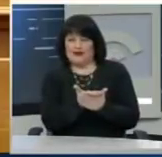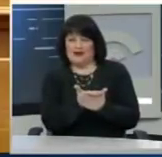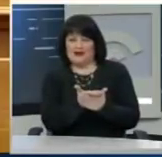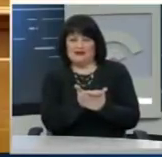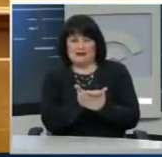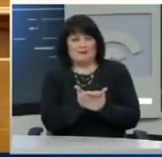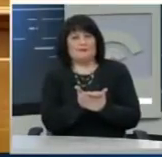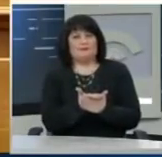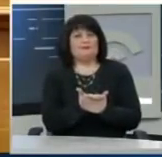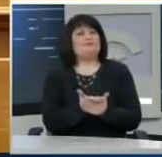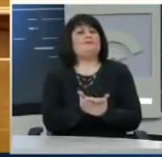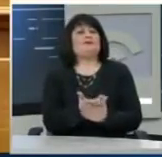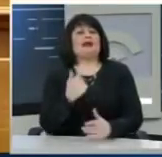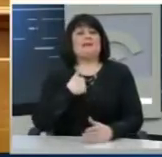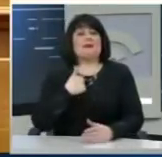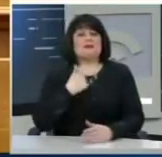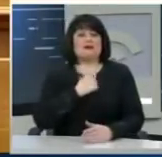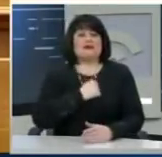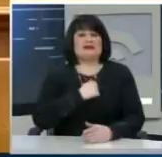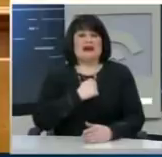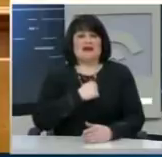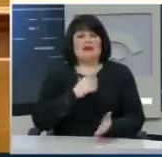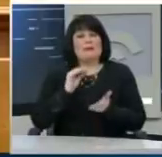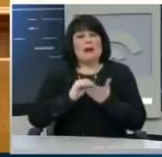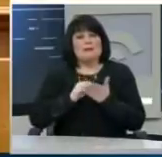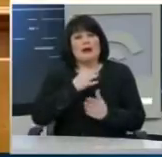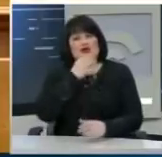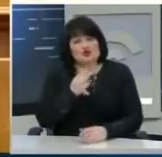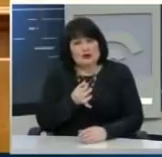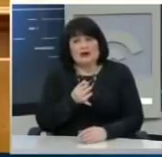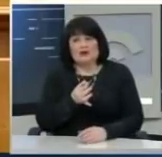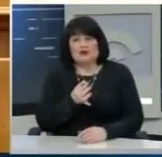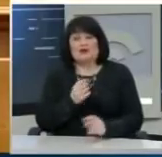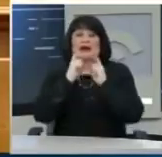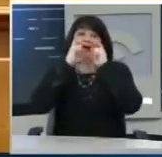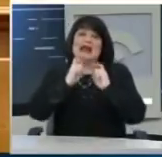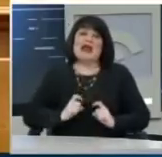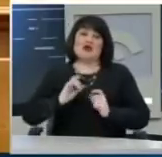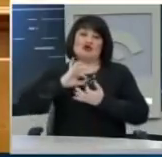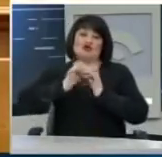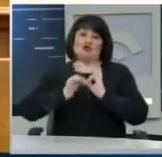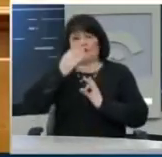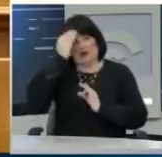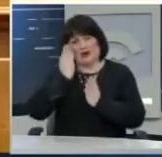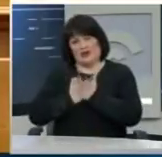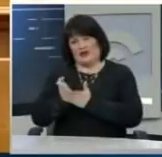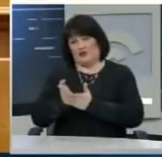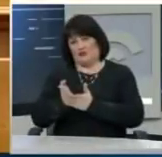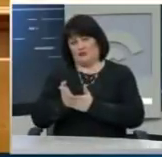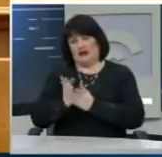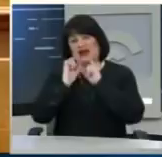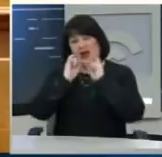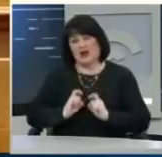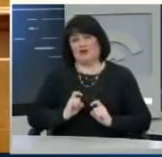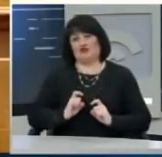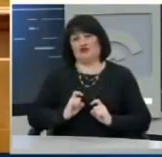παρακαλώ, αποτελεί για μας ένα, και το επαναλαμβάνω, χρέος ιστορικό και ηθικό.